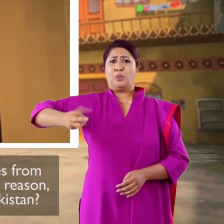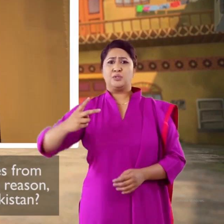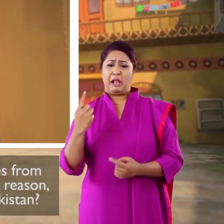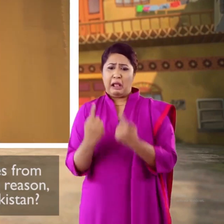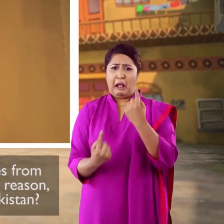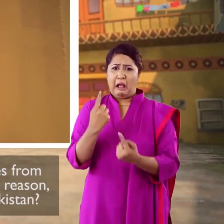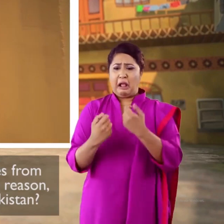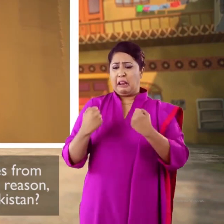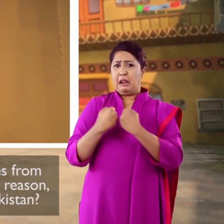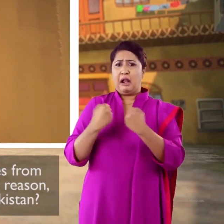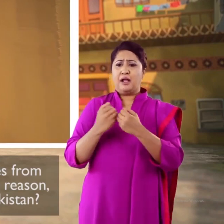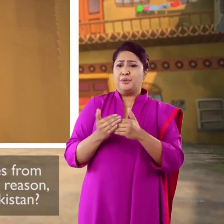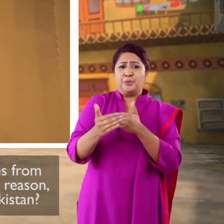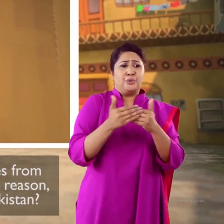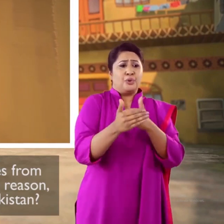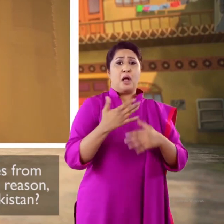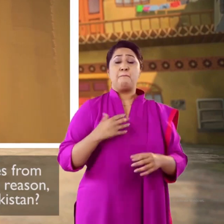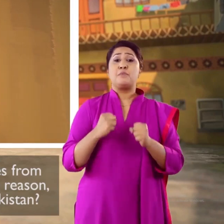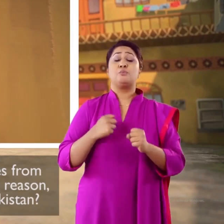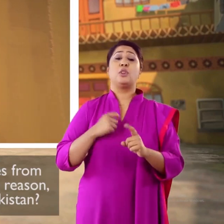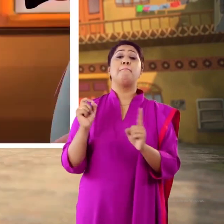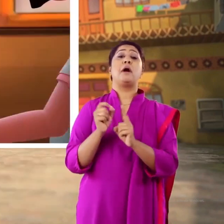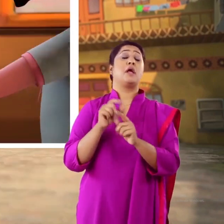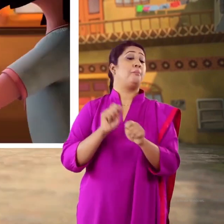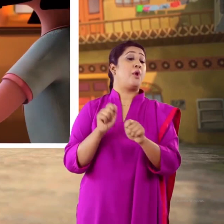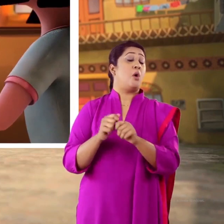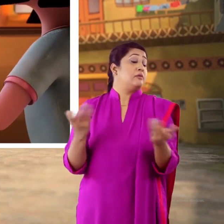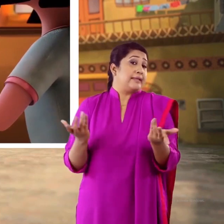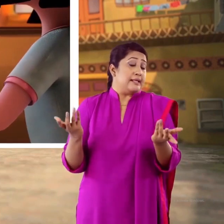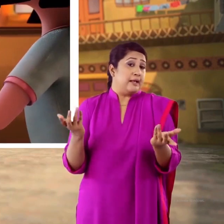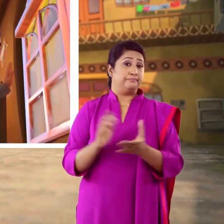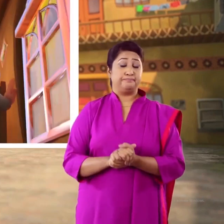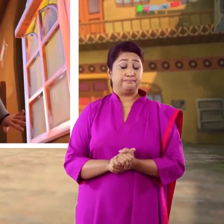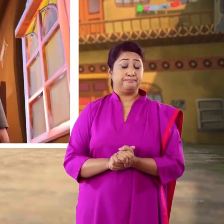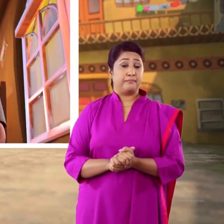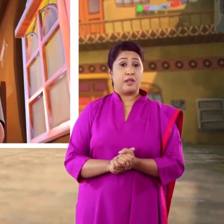दूरियां रखेंगे तो एक मुत्तहिद पाकिस्तान कैसे बनाएंगे?